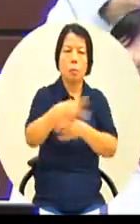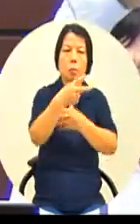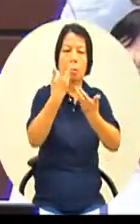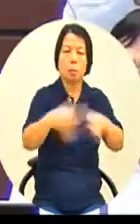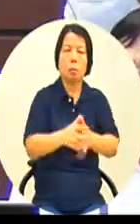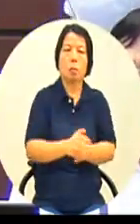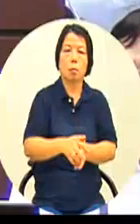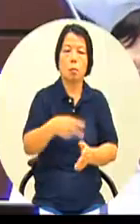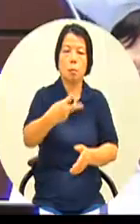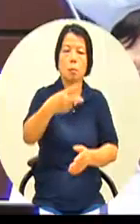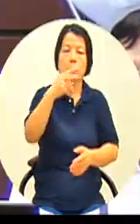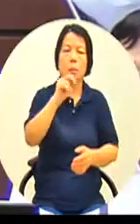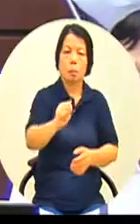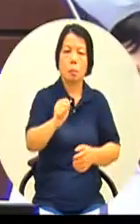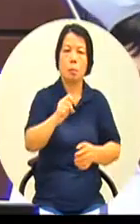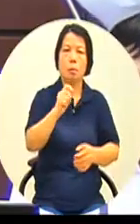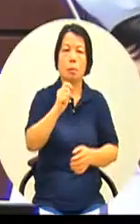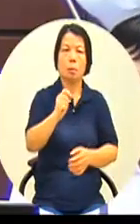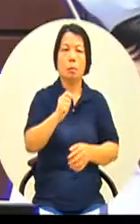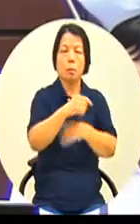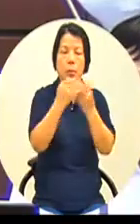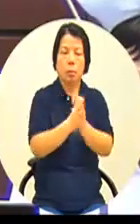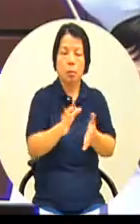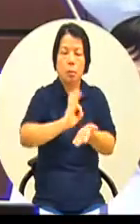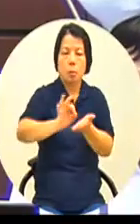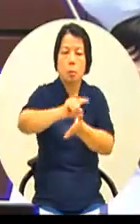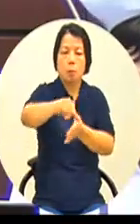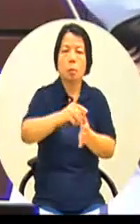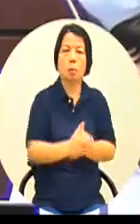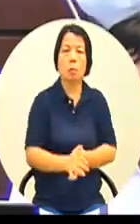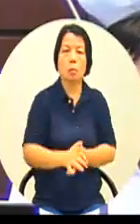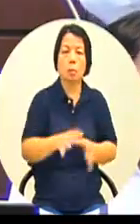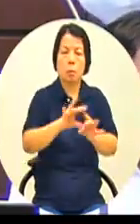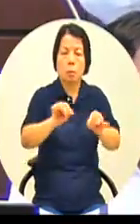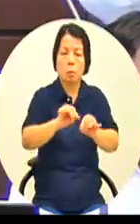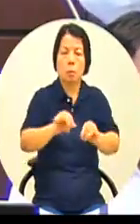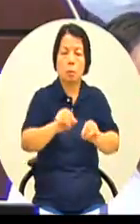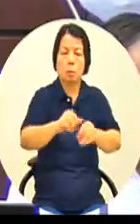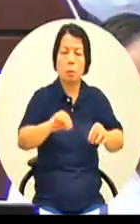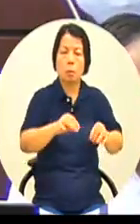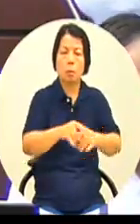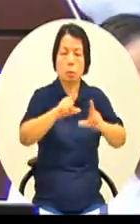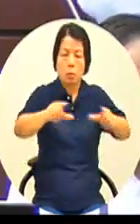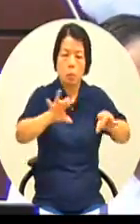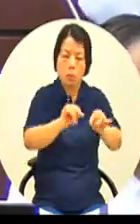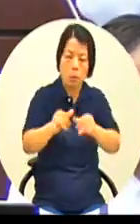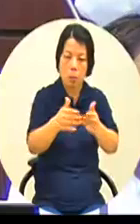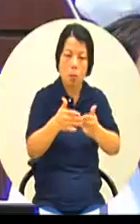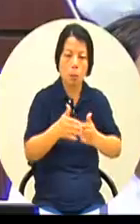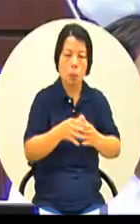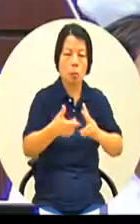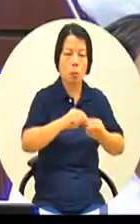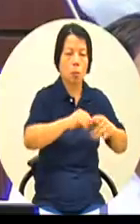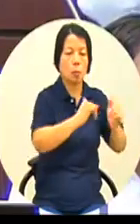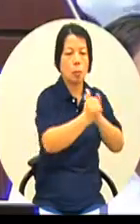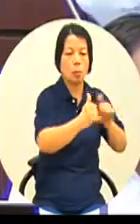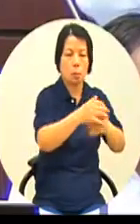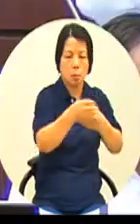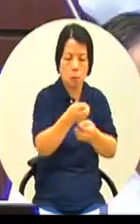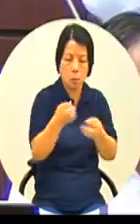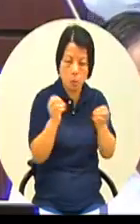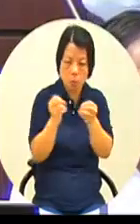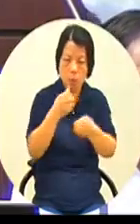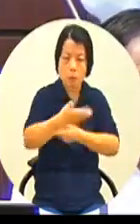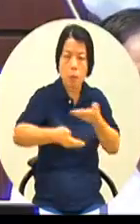挖900公顷啦，哈。所以这部分咱是用一个大地电阻法来做一个探勘，甲地方一挂人数的讨论，所有有